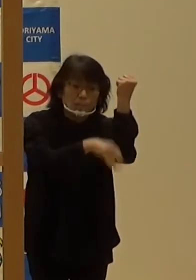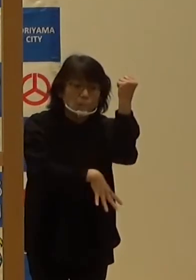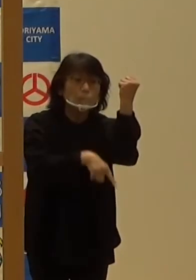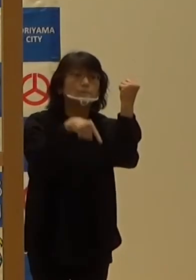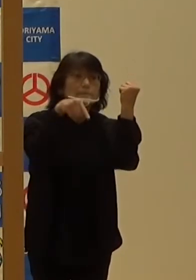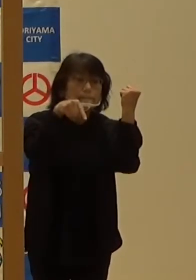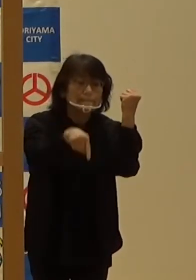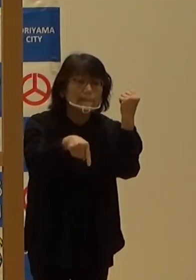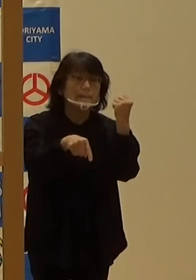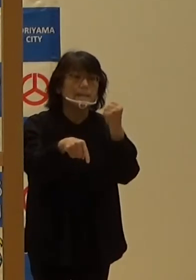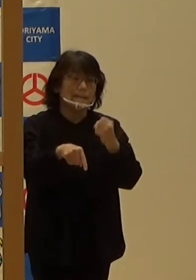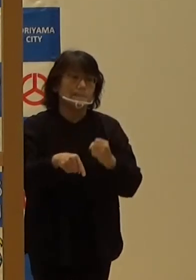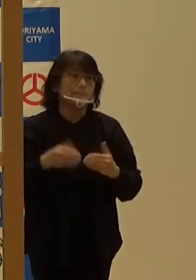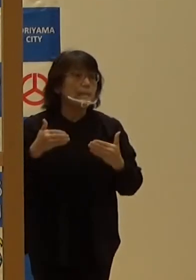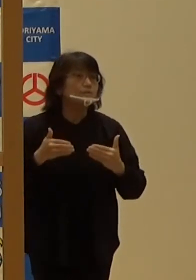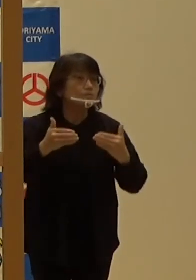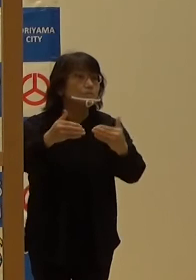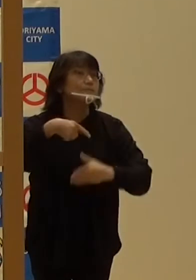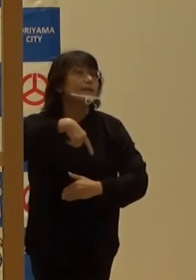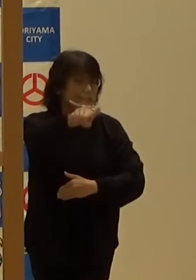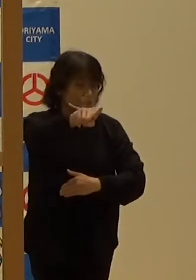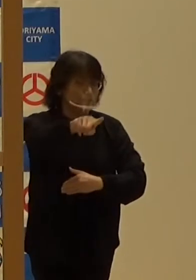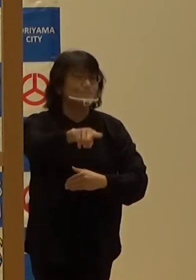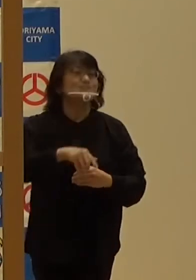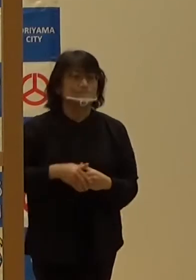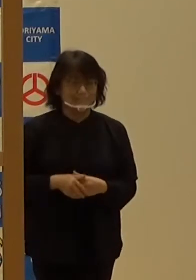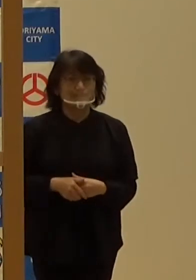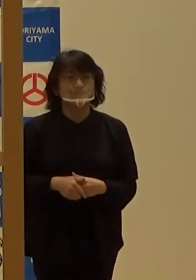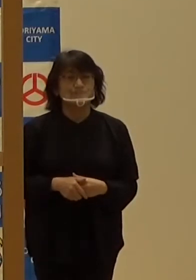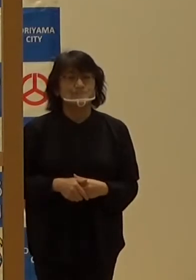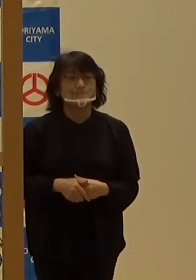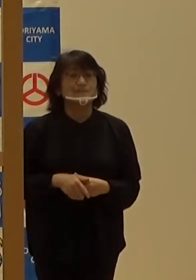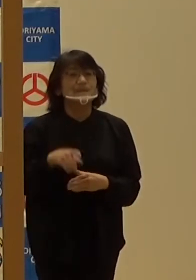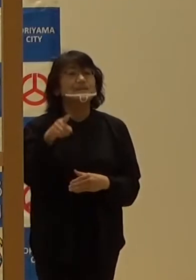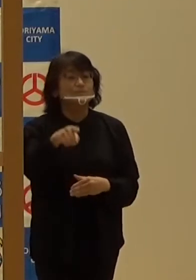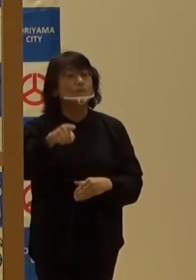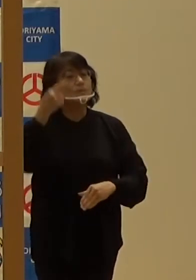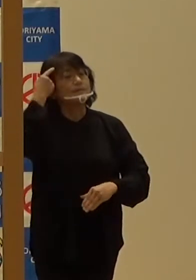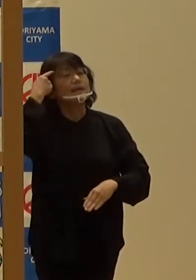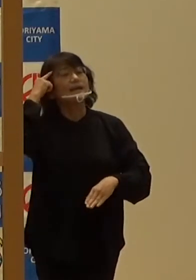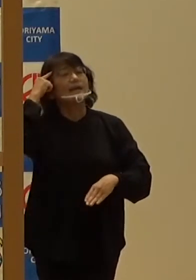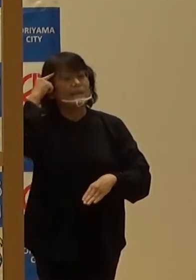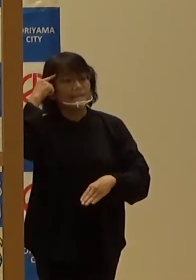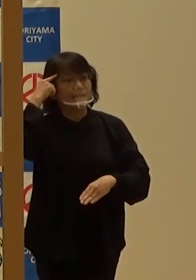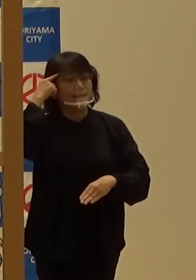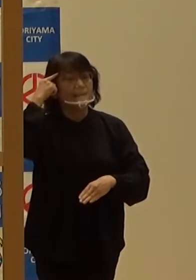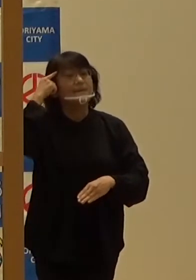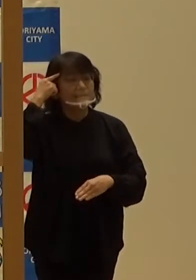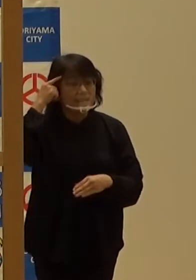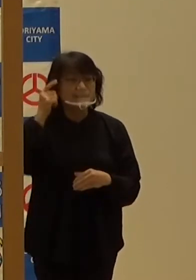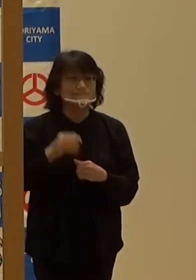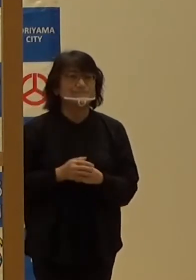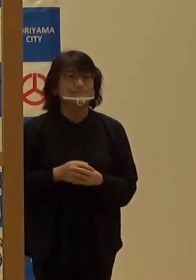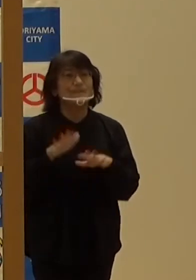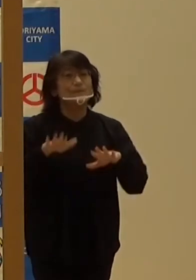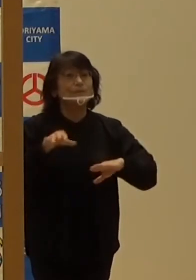て、将来計画を立てていただこうと、こういうことで今回のプロセス手続きを取ることをした